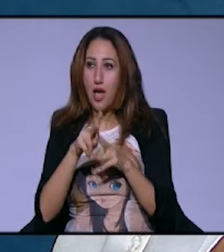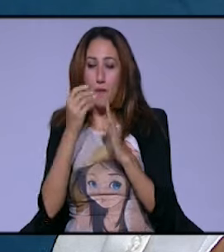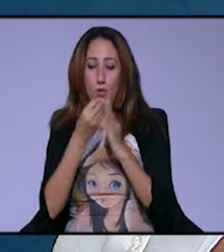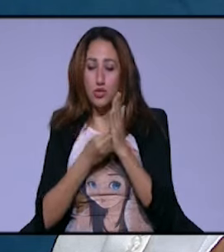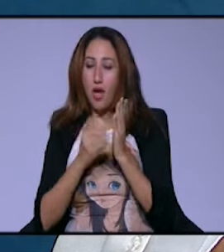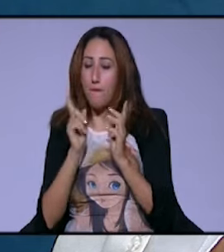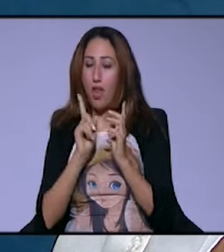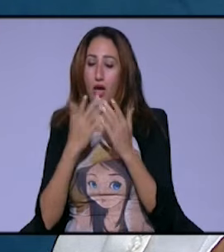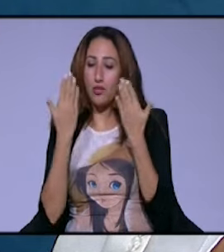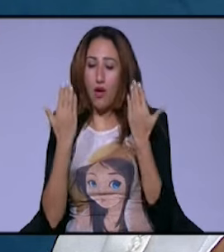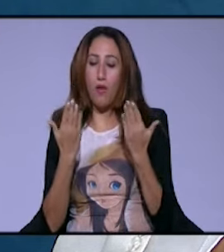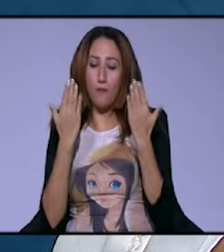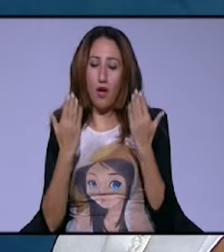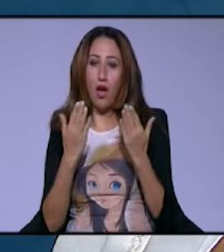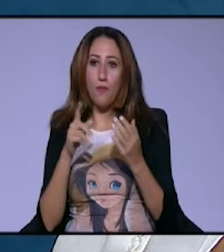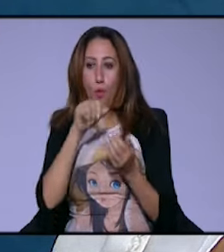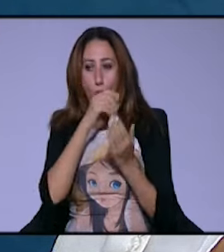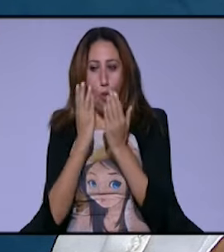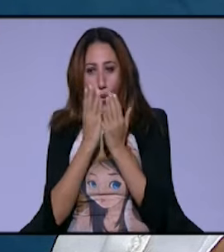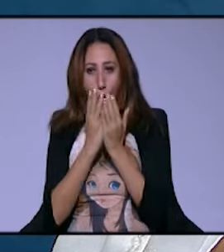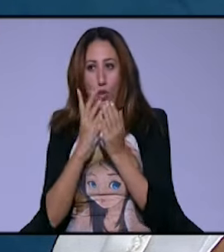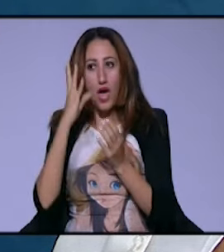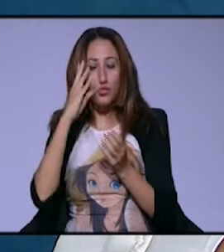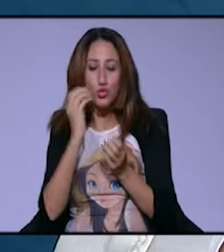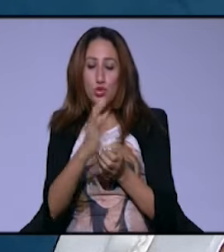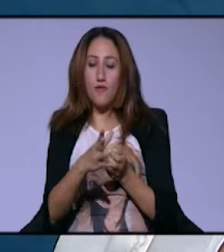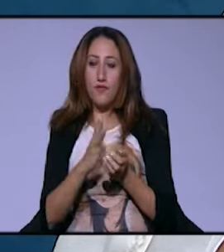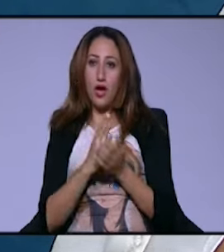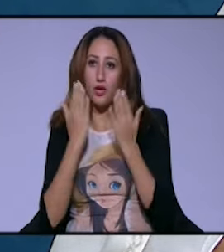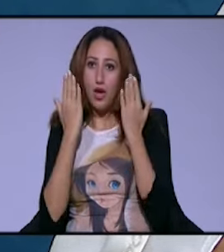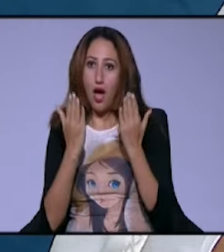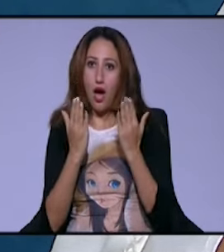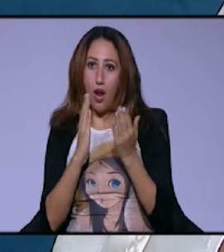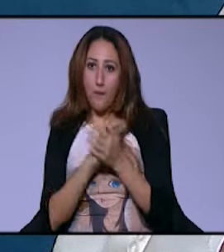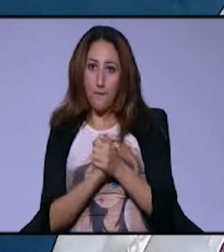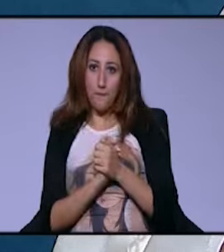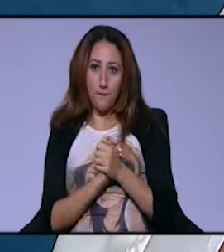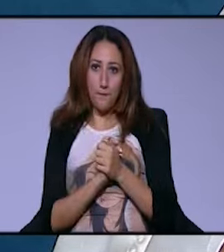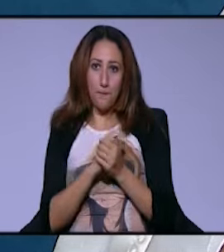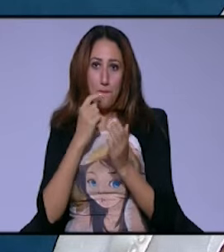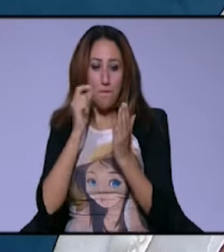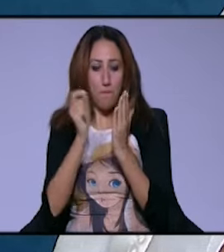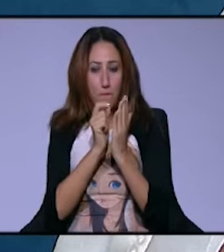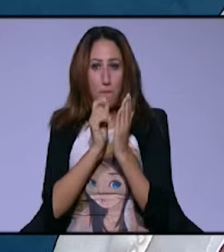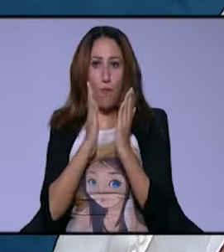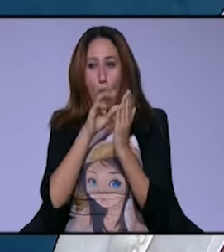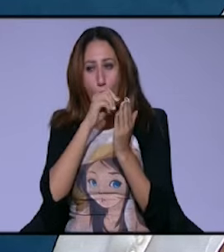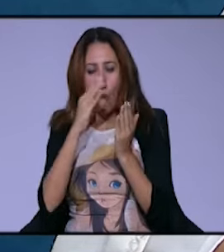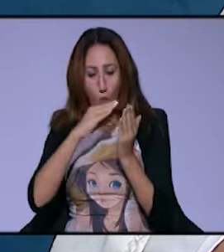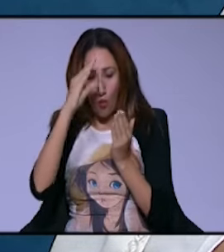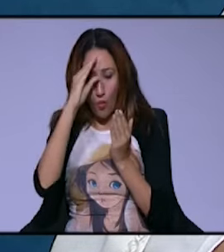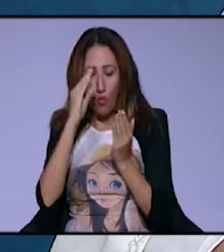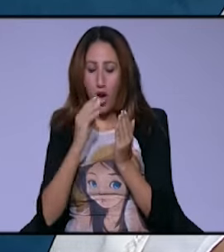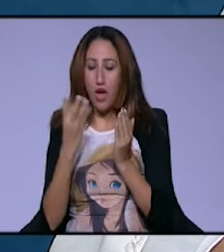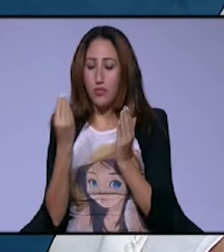ويشفع في كل حروف القرآن وكل آيات القرآن وكل ما رتله مجود ومرتل وبالقراءات